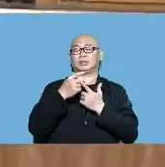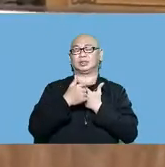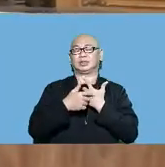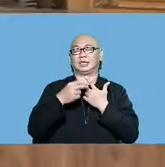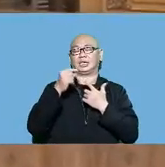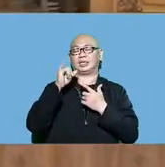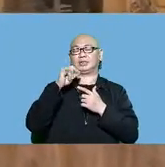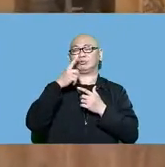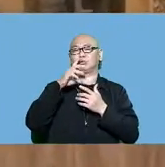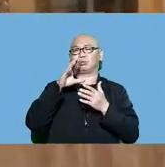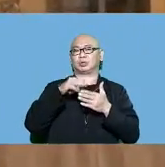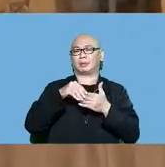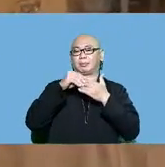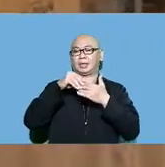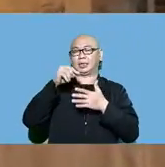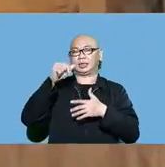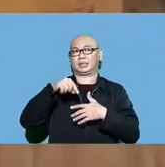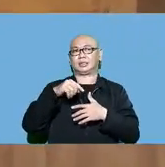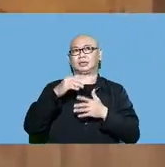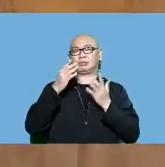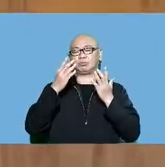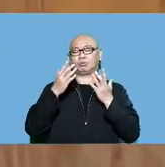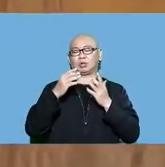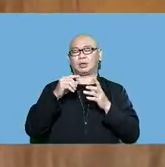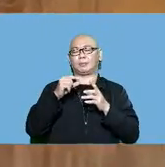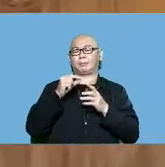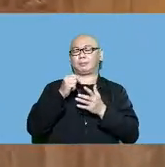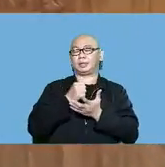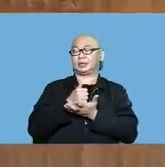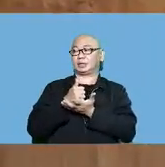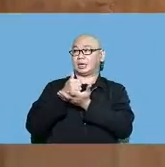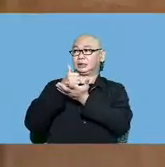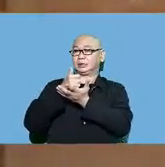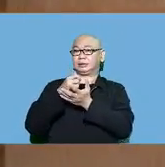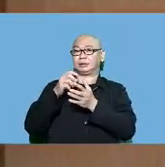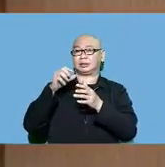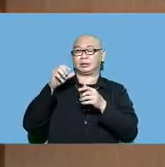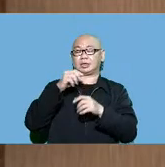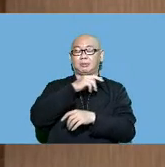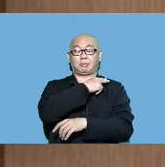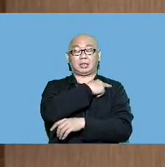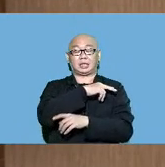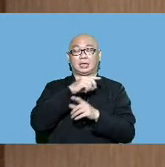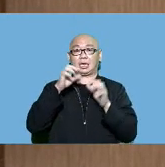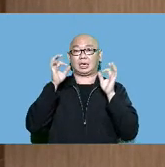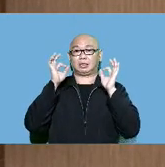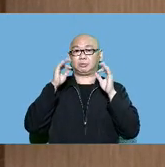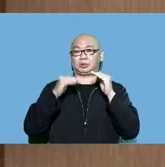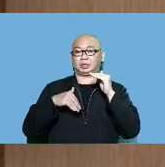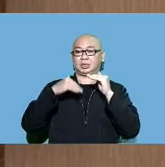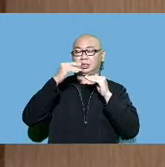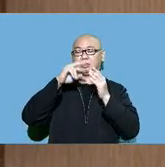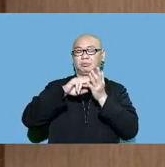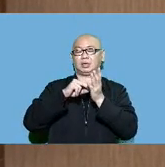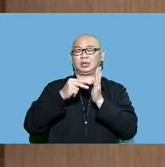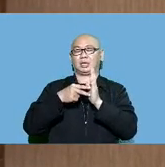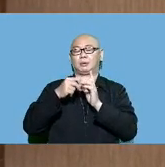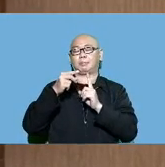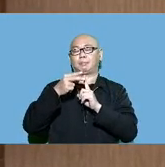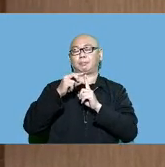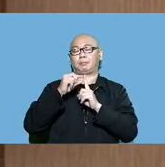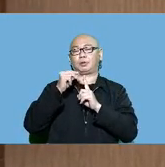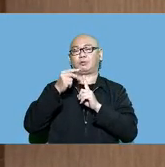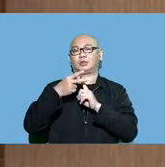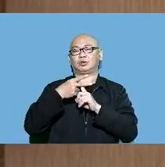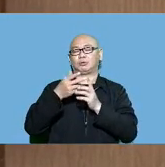atas capaian ini. Semoga prestasi mencapai jabatan akademik tertinggi sebagai profesor